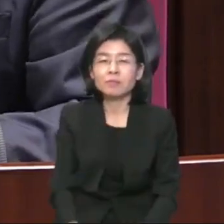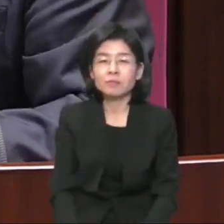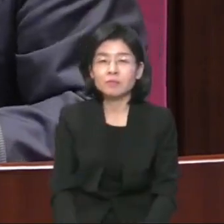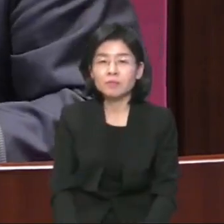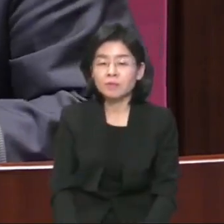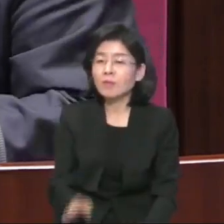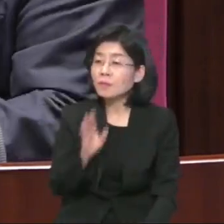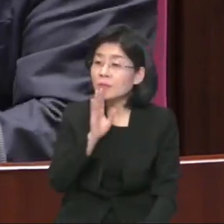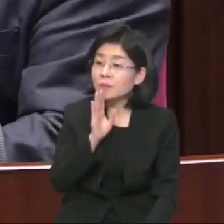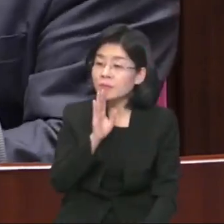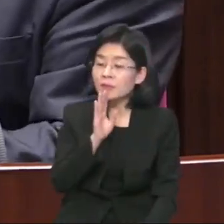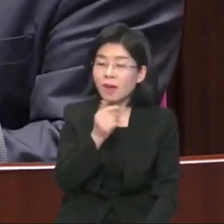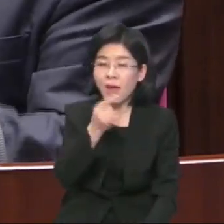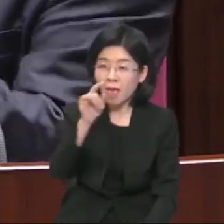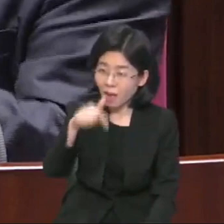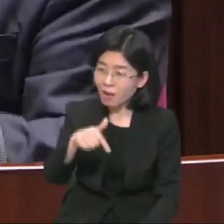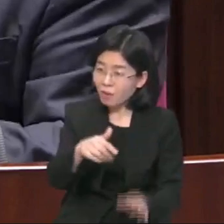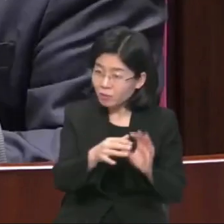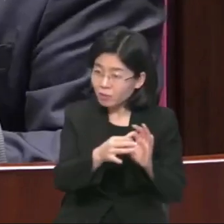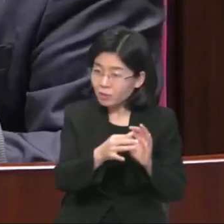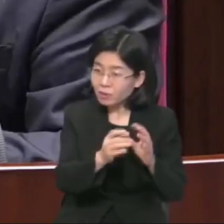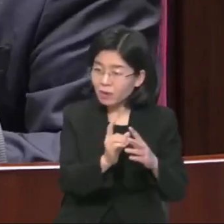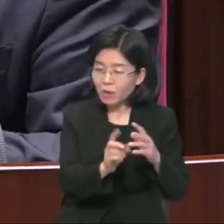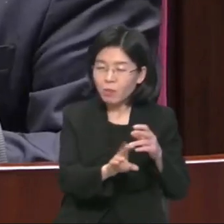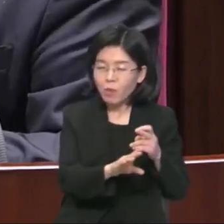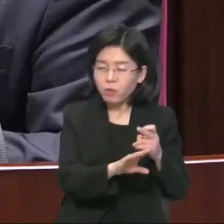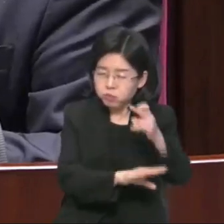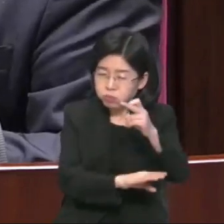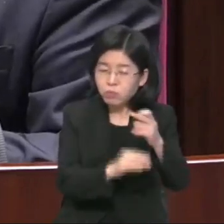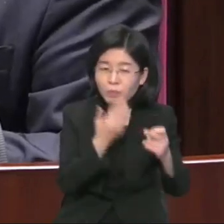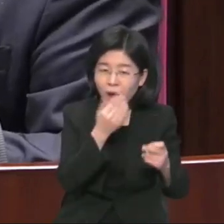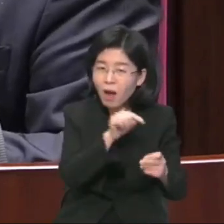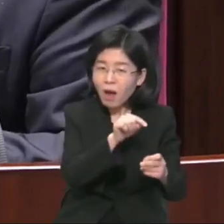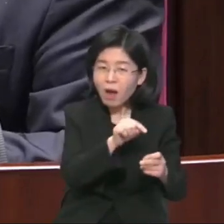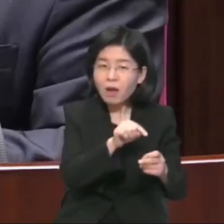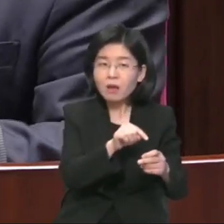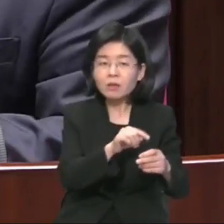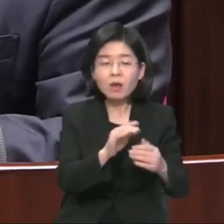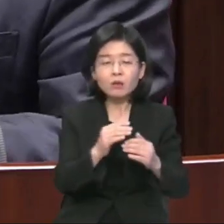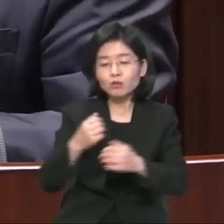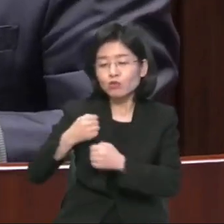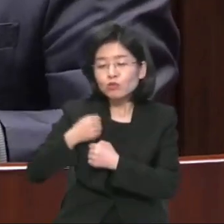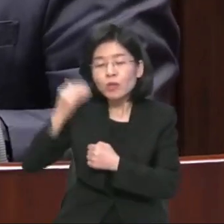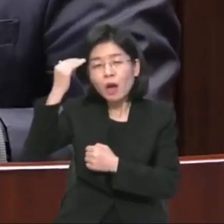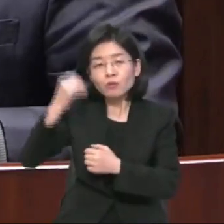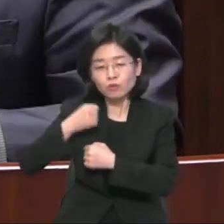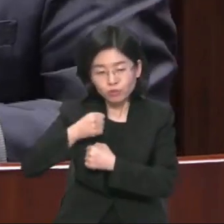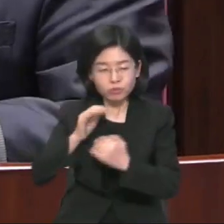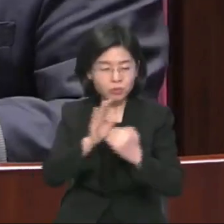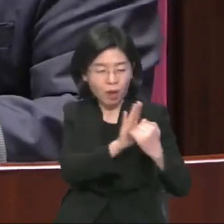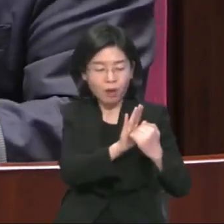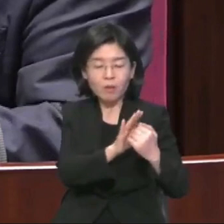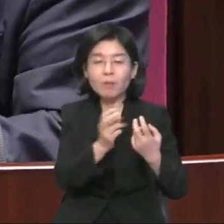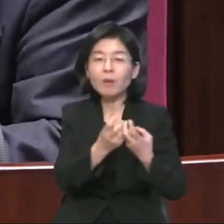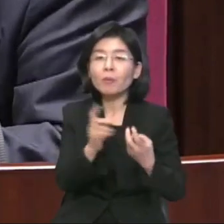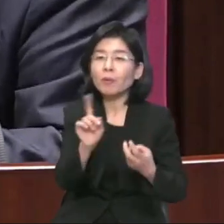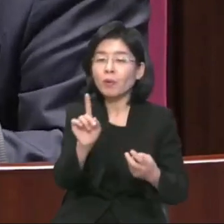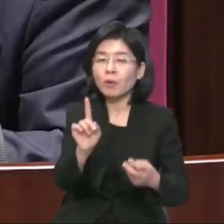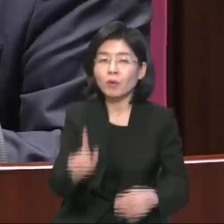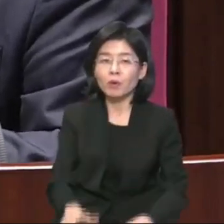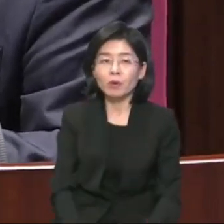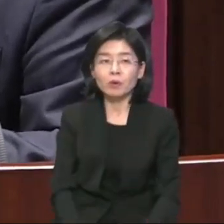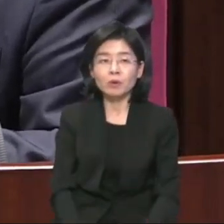대한 위협이 아닌가 생각을 하고 있습니다. 그렇죠. 핵미사일이죠. 이에 대한 군의 대응은 어떻게 하고